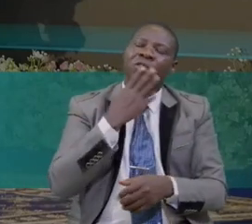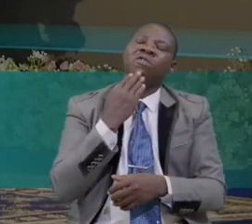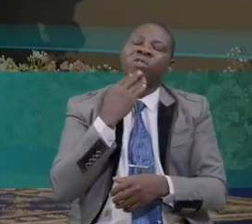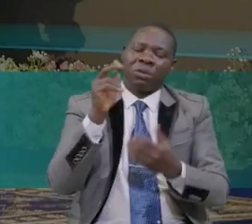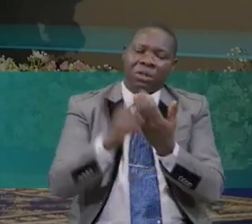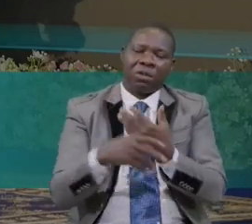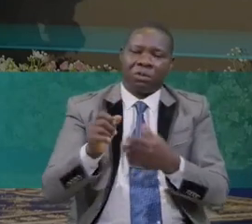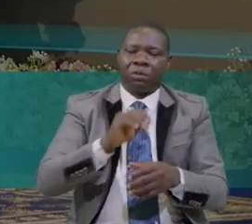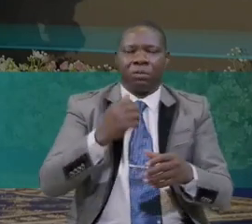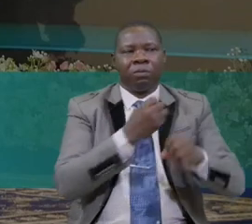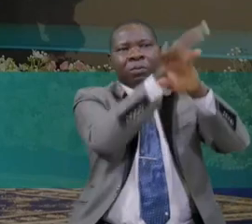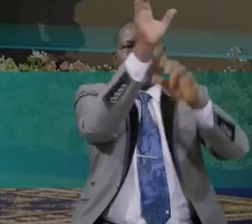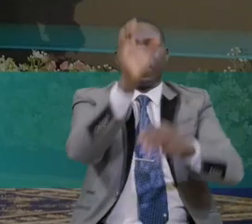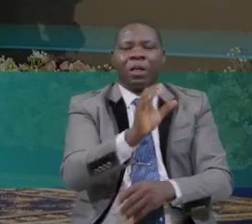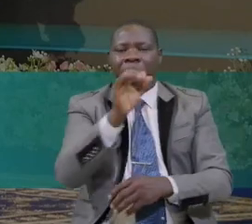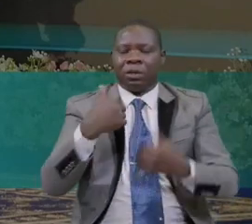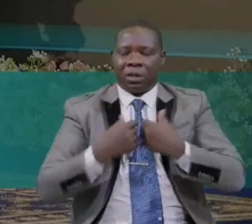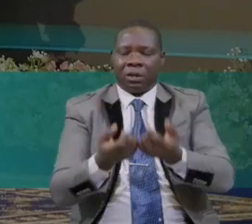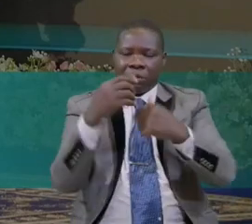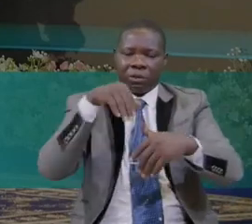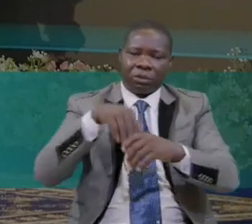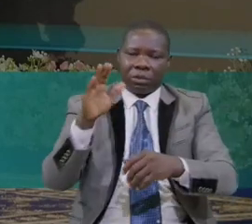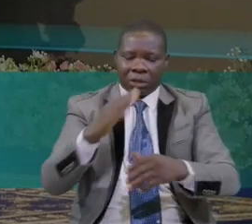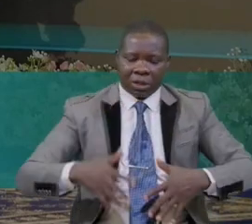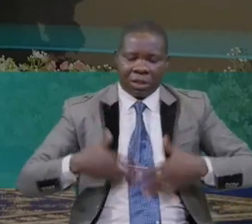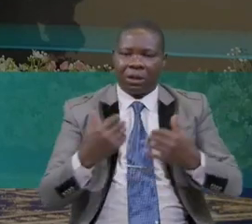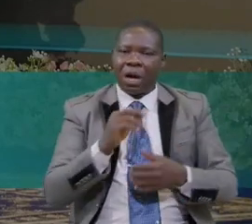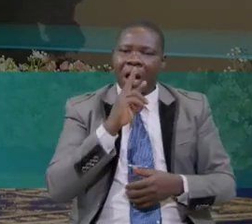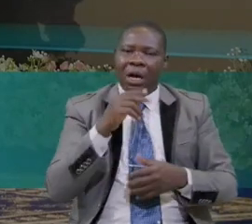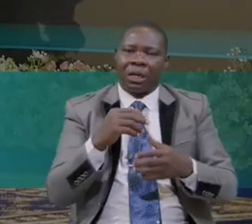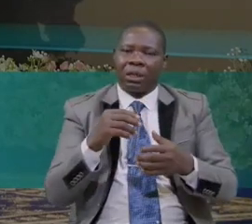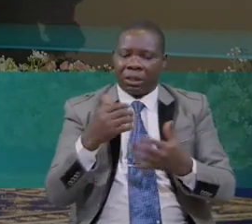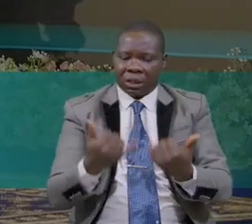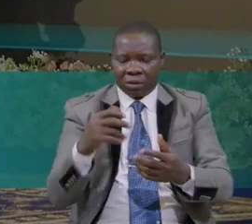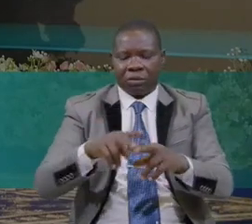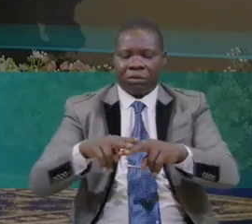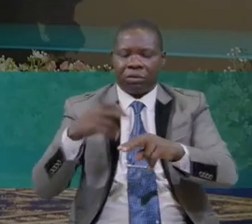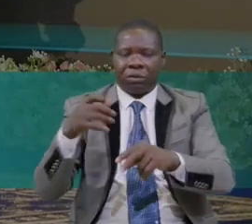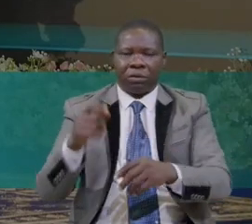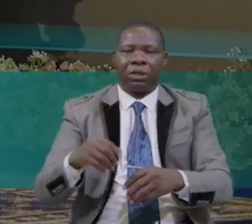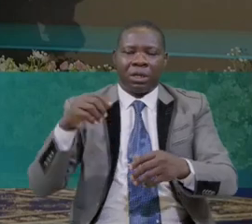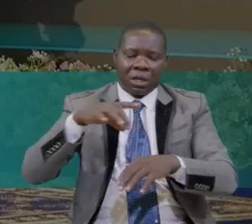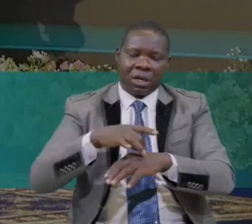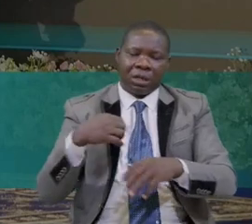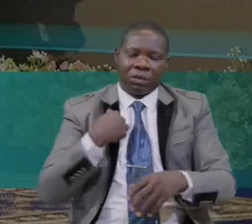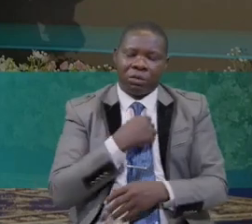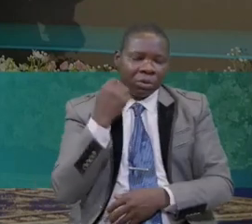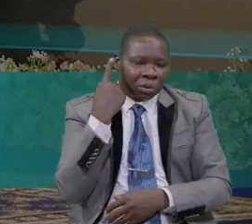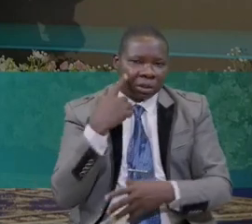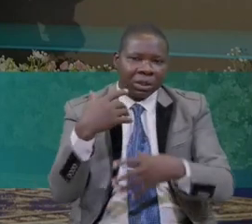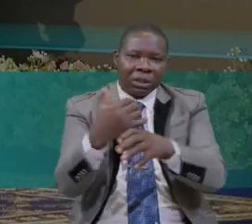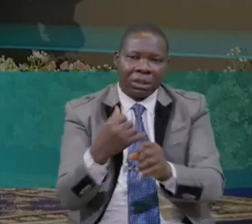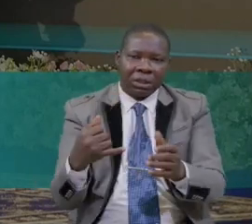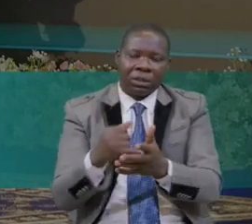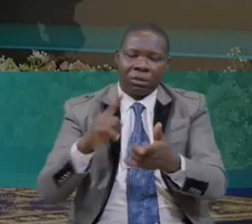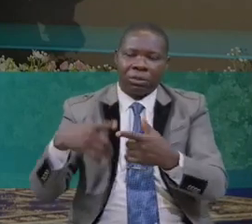calvaire est venue dans leur vie. Et ils sont le sel de la terre. Ils comprennent. Amener ça